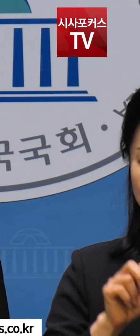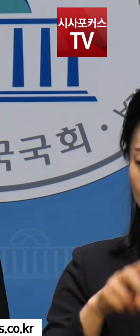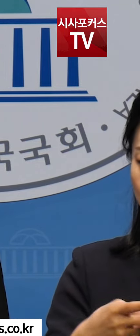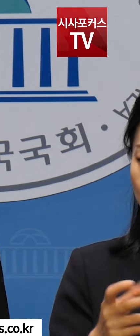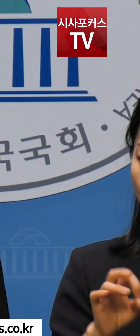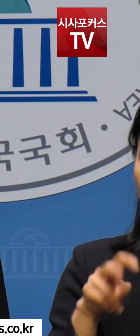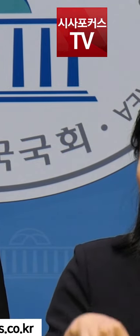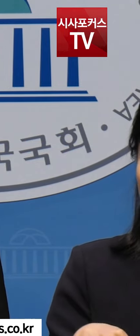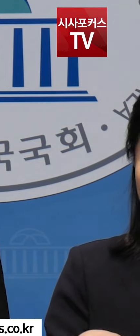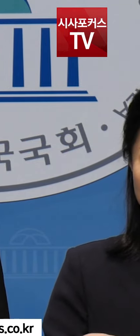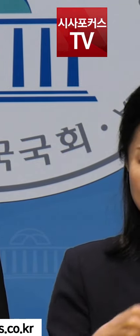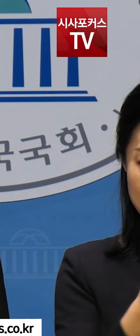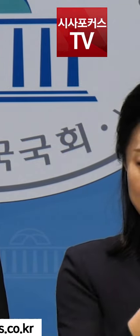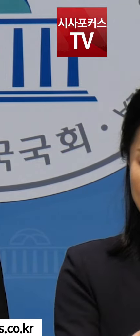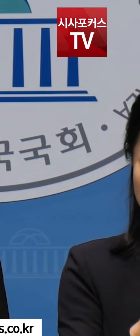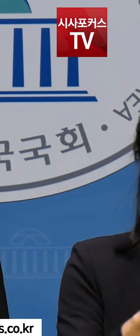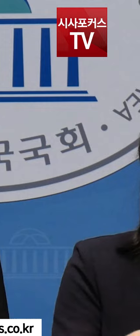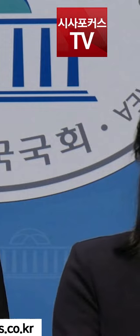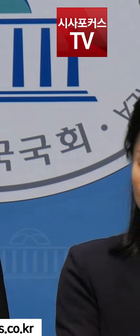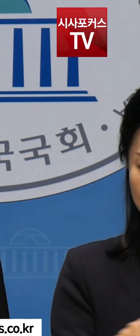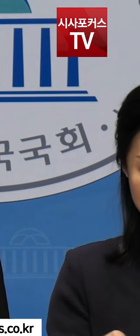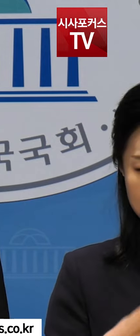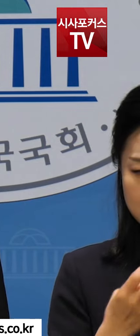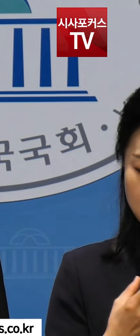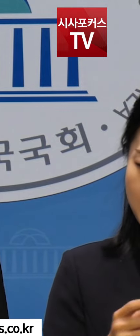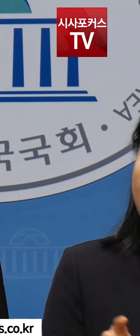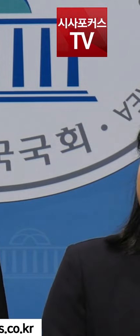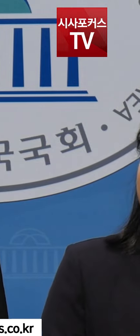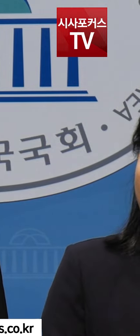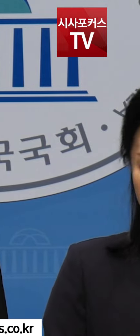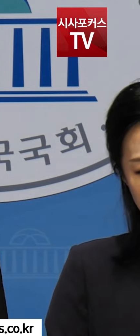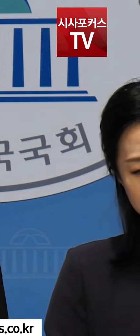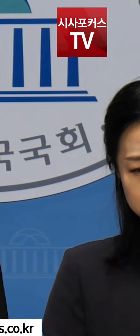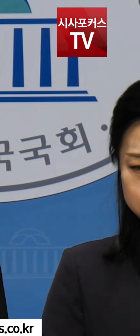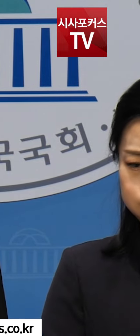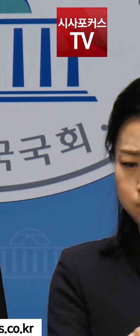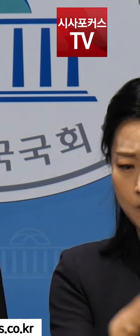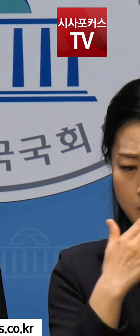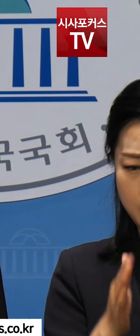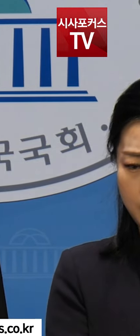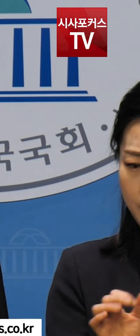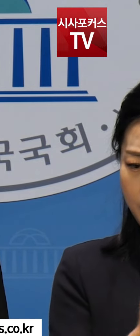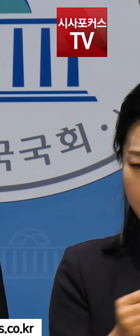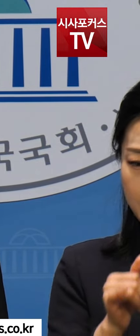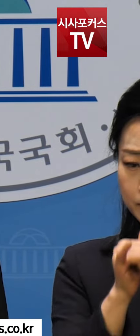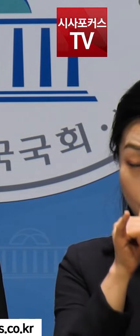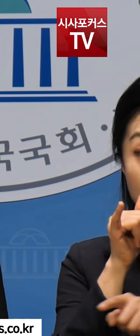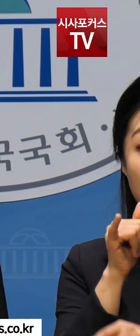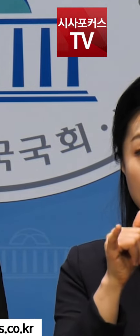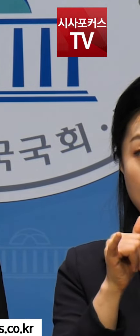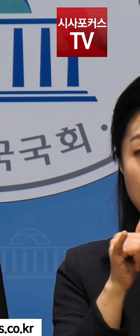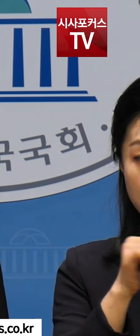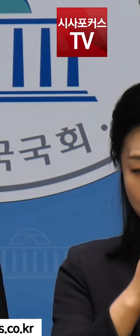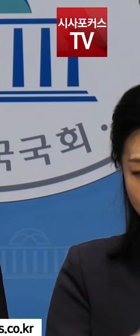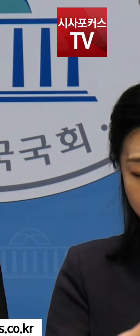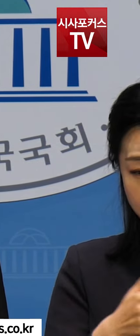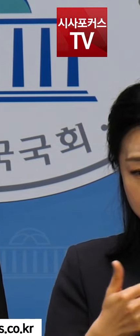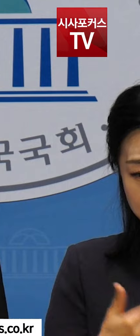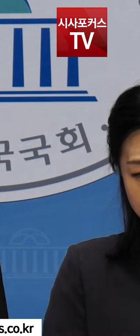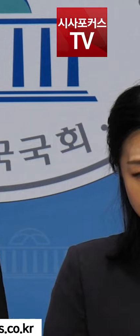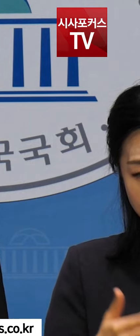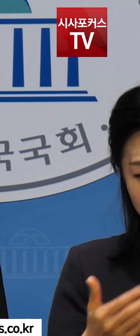유동규, 정민용, 남욱 등의 오히려 진술을 신빙하는 그들은 공통의 이해관계를 갖고 있지 않습니까? 그들의 죄를 감면해주기